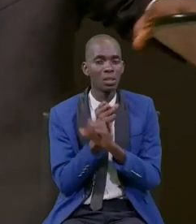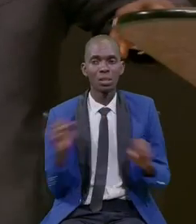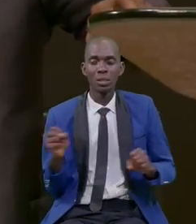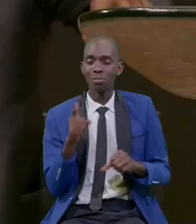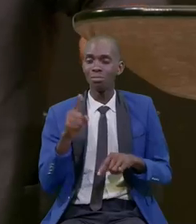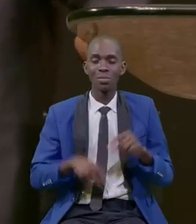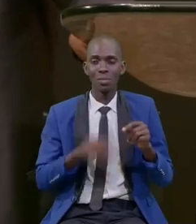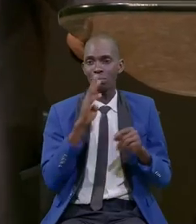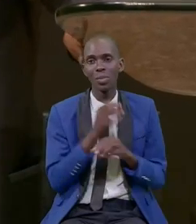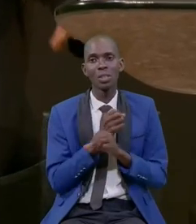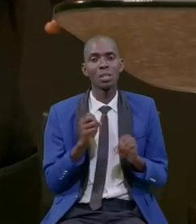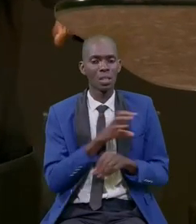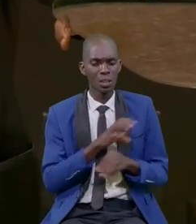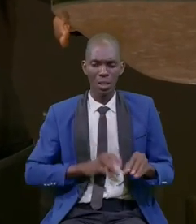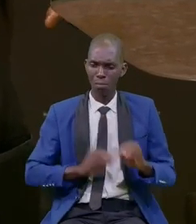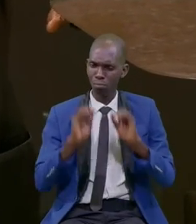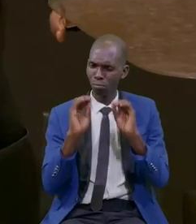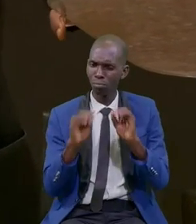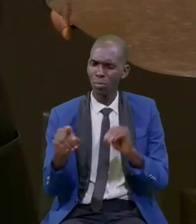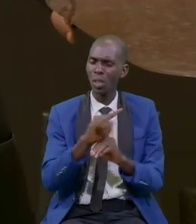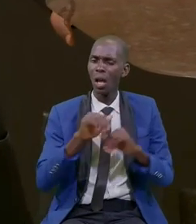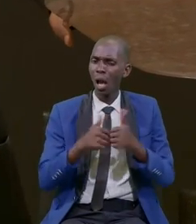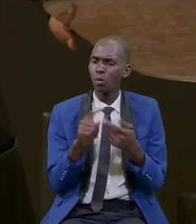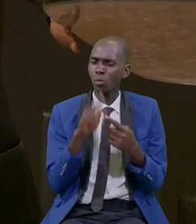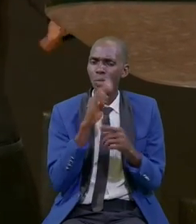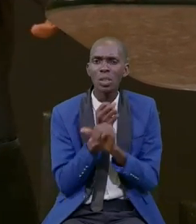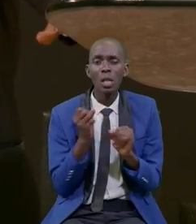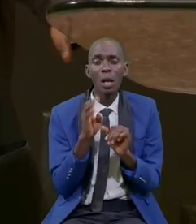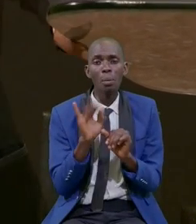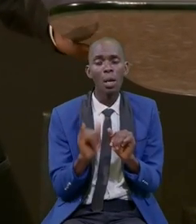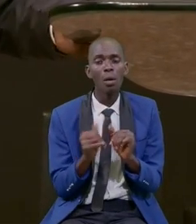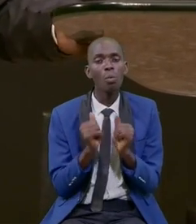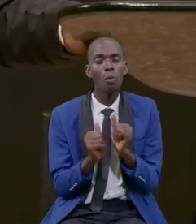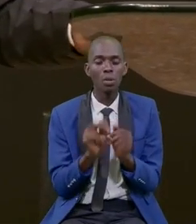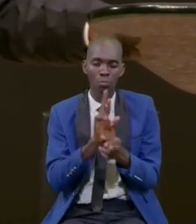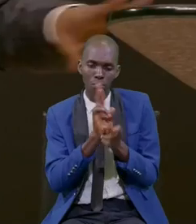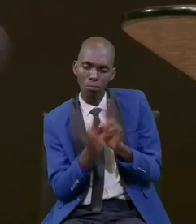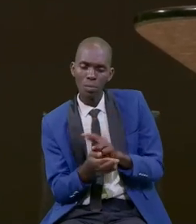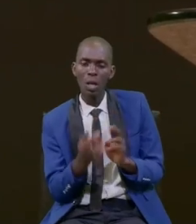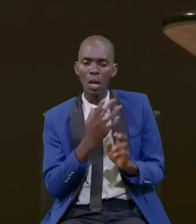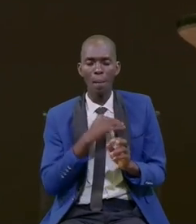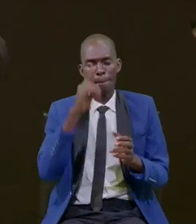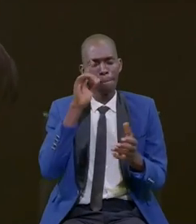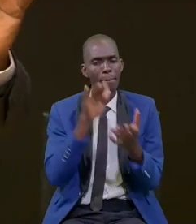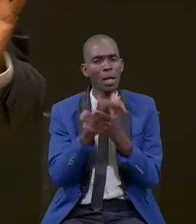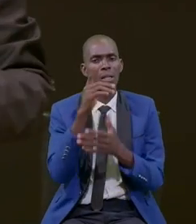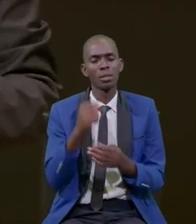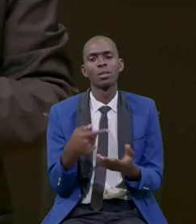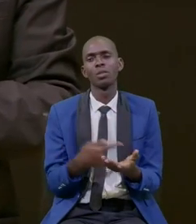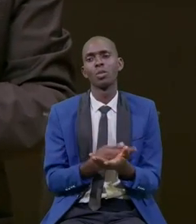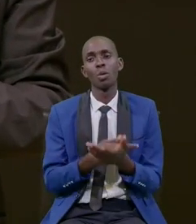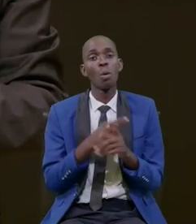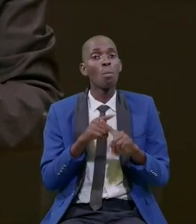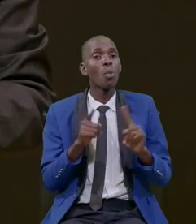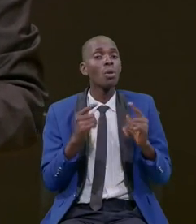serez pas sauvés. Et que repentez-vous, croyez à la bonne nouvelle, vous serez sauvés. Tous ces